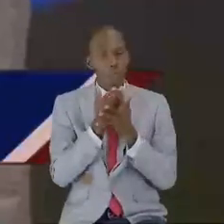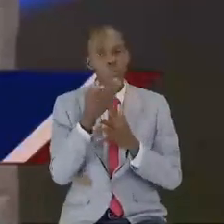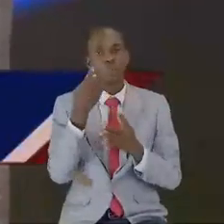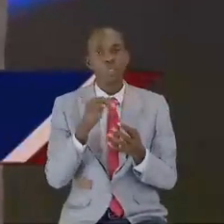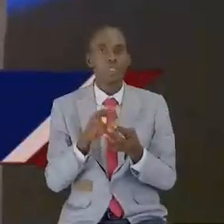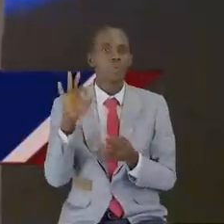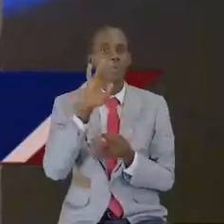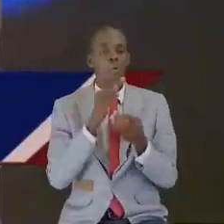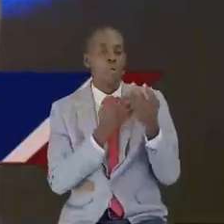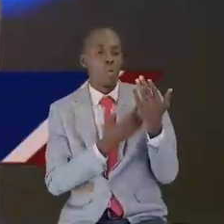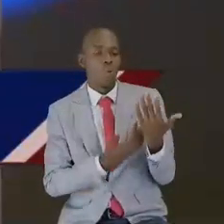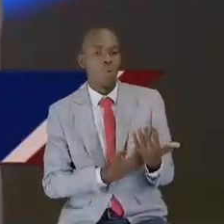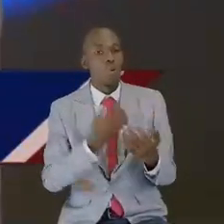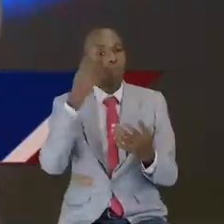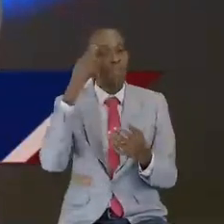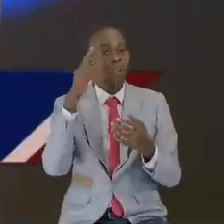Galates 5, 5.